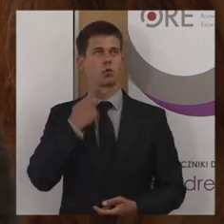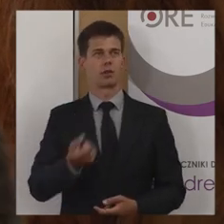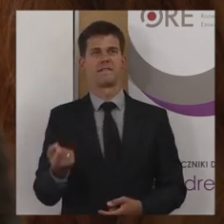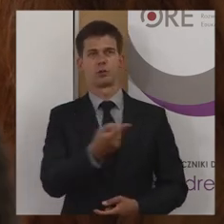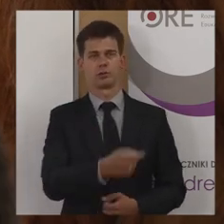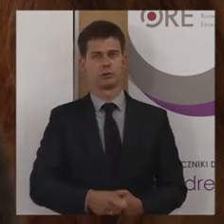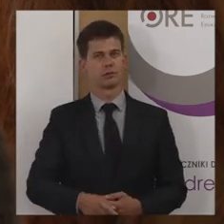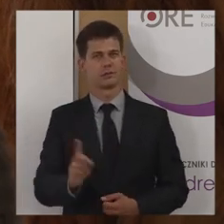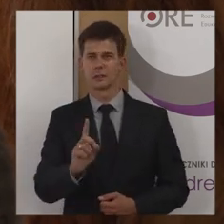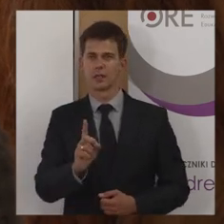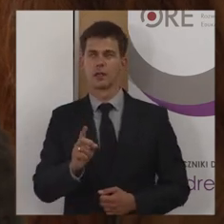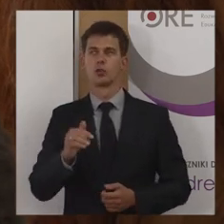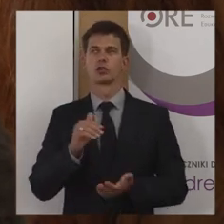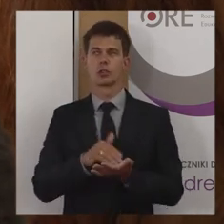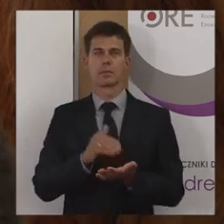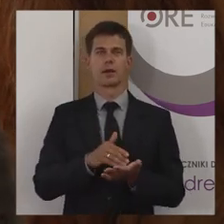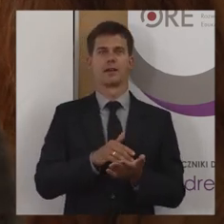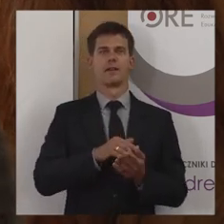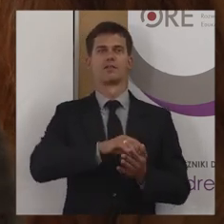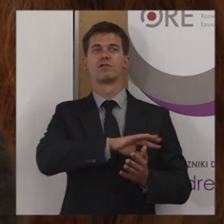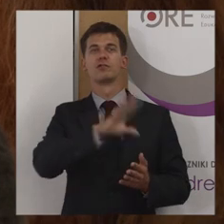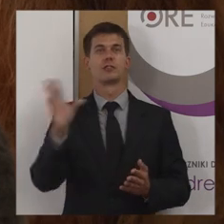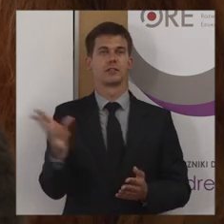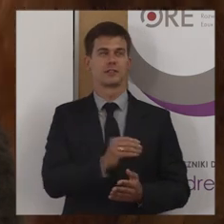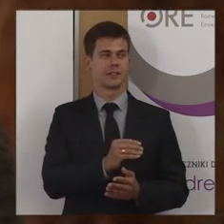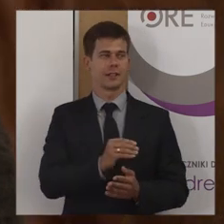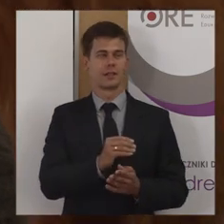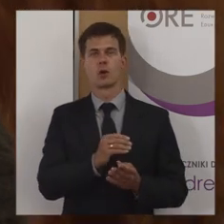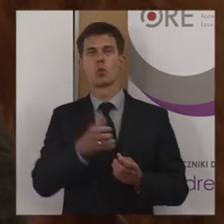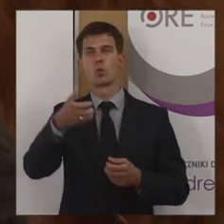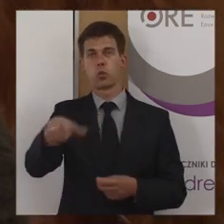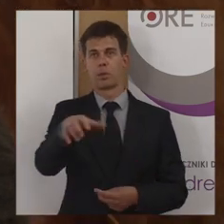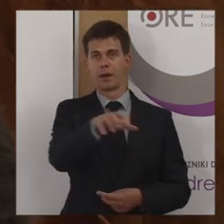musi odpowiadać na potrzeby możliwie